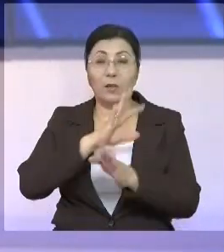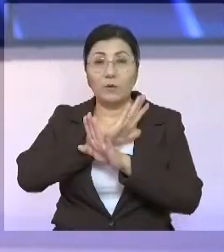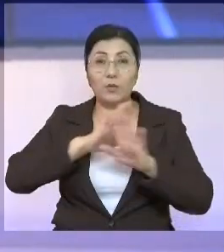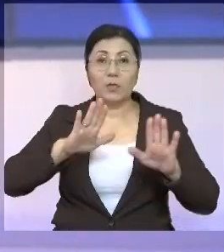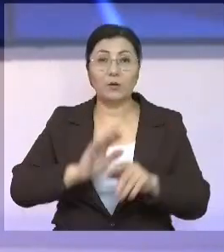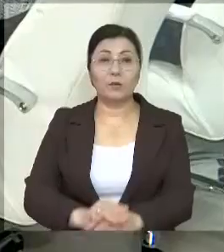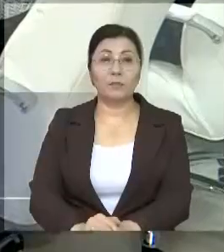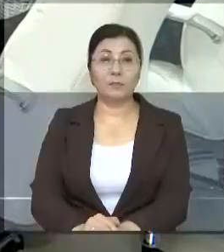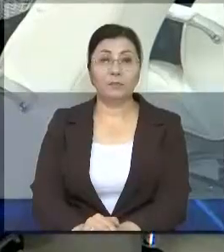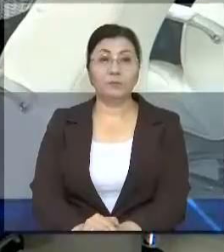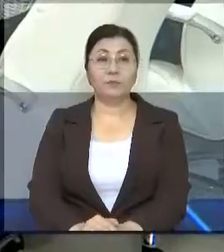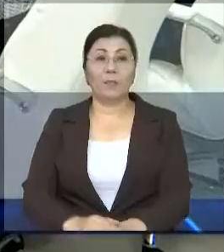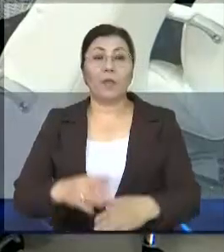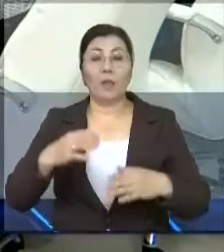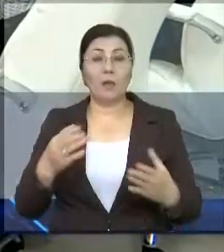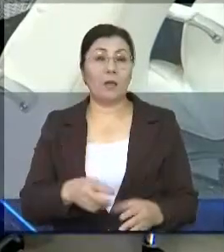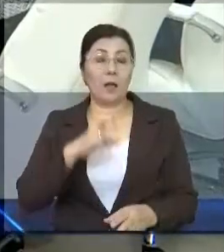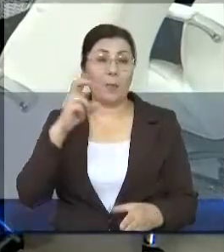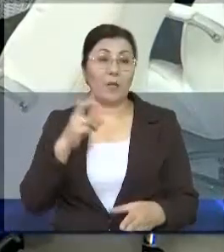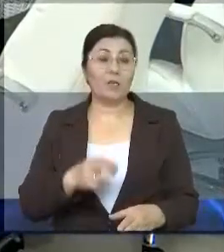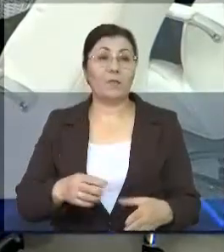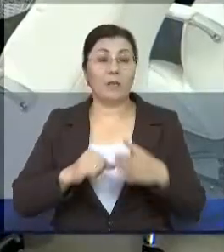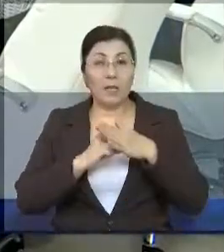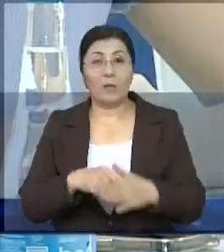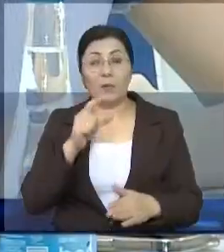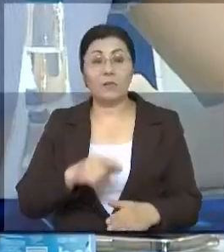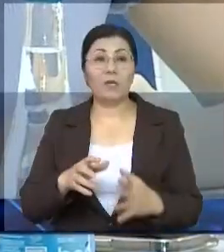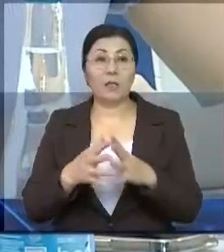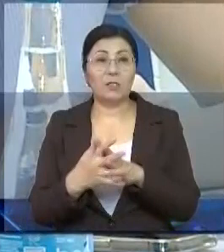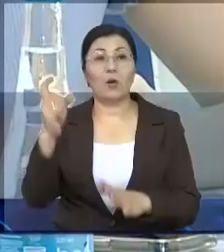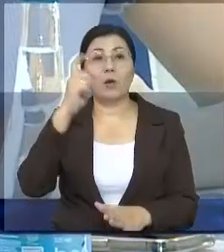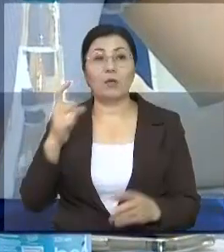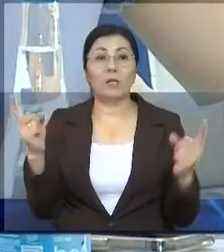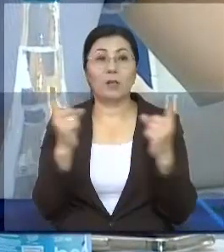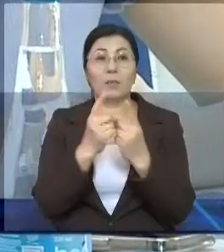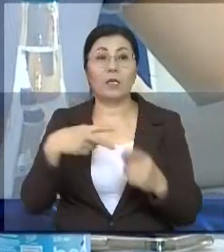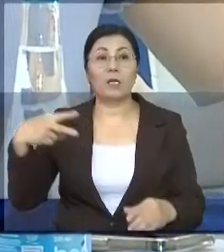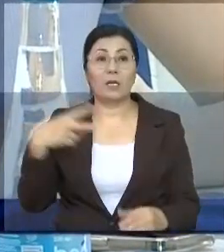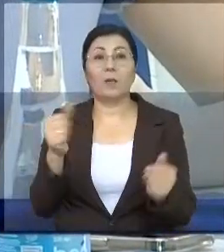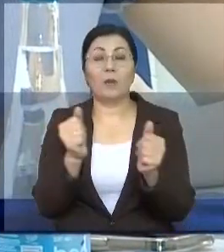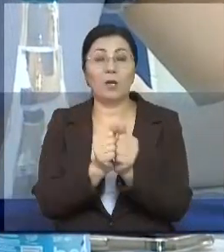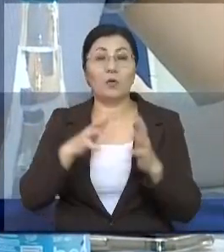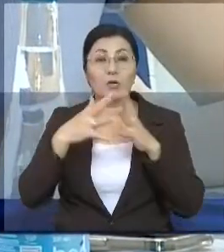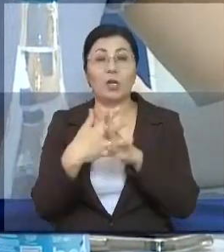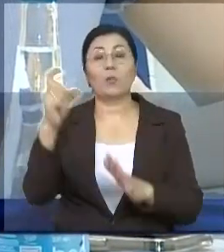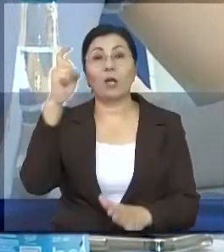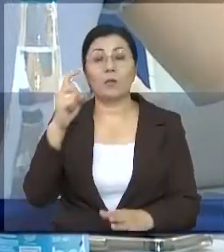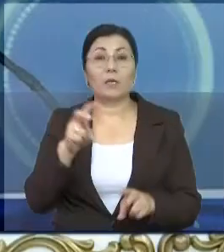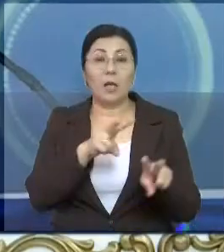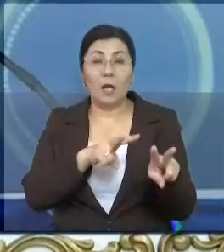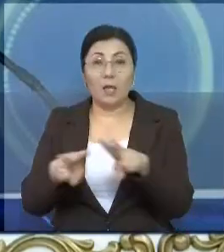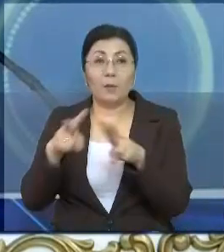қатысын. Құлдыққа түскендер шаруа қожалықтарында кездесіп жатады. Полиция жыл басынан бері 2000-ға жуық шаруа қожалығына рейд